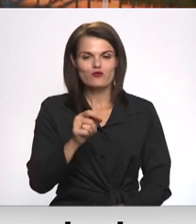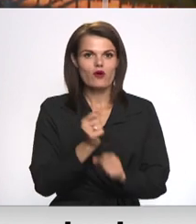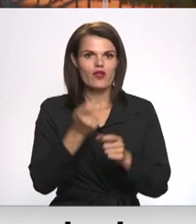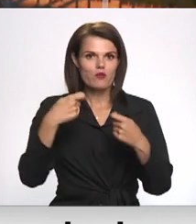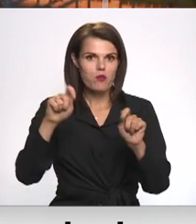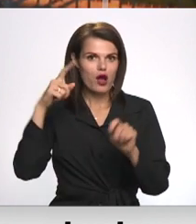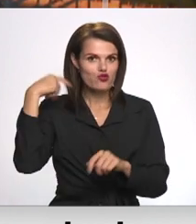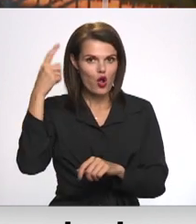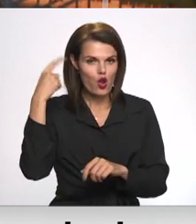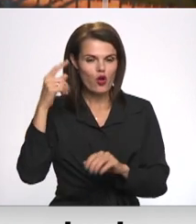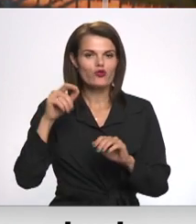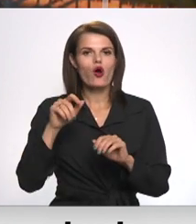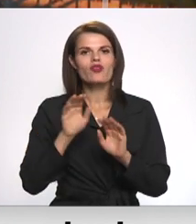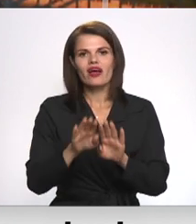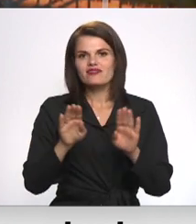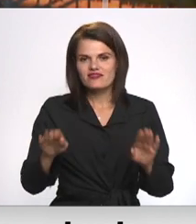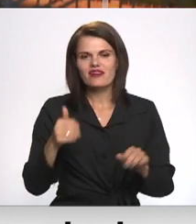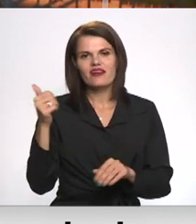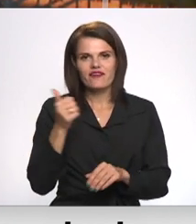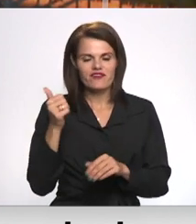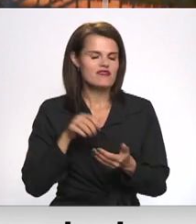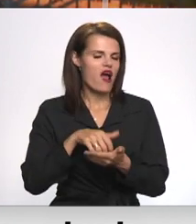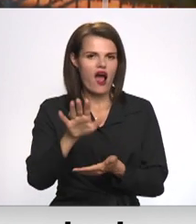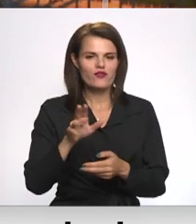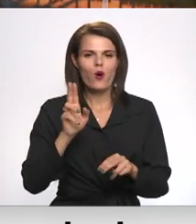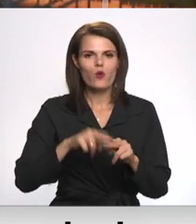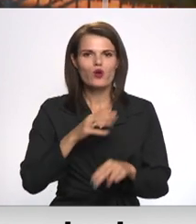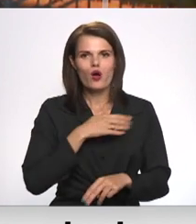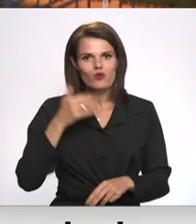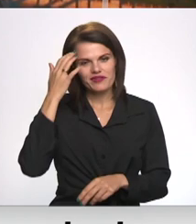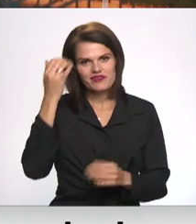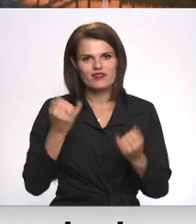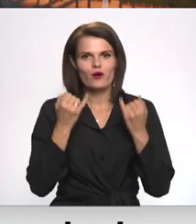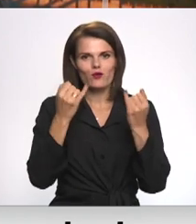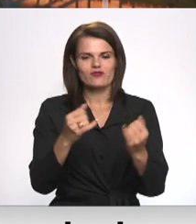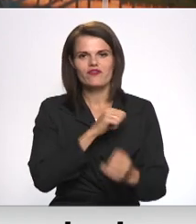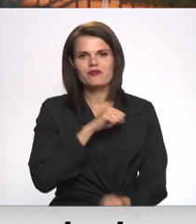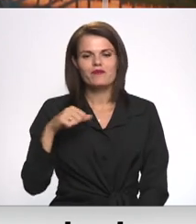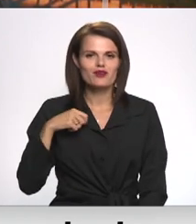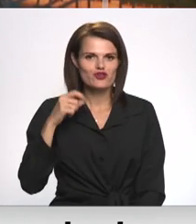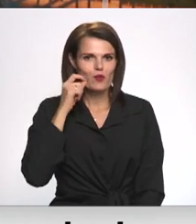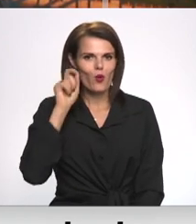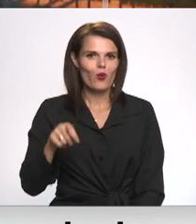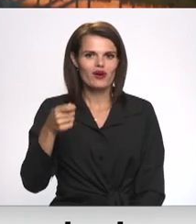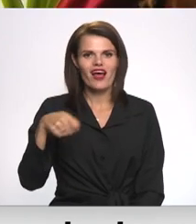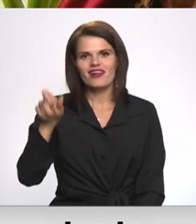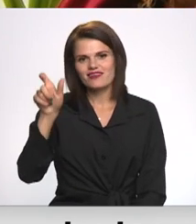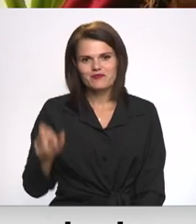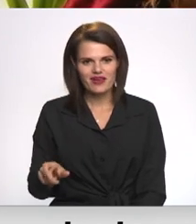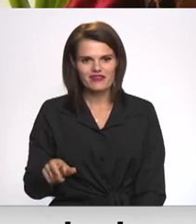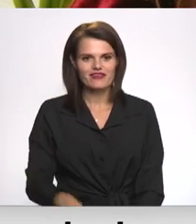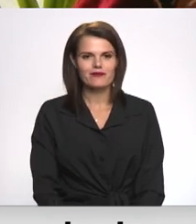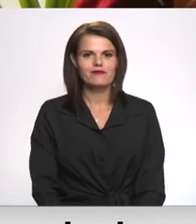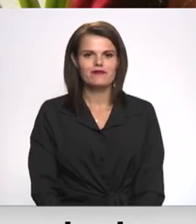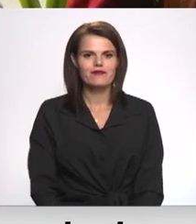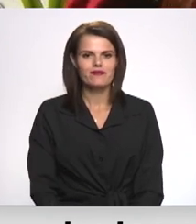pārdot Londonā, veidotā izstādē, viņa to darīt atteicās un ļoti cer to uzdāvināt pašam Ukrainas prezidentam. Jā,